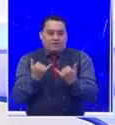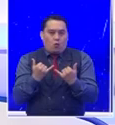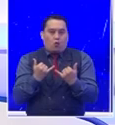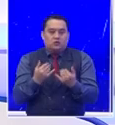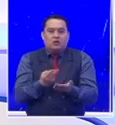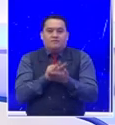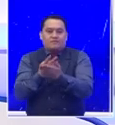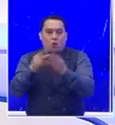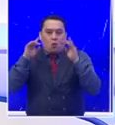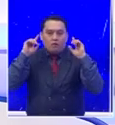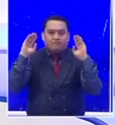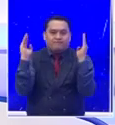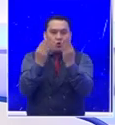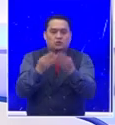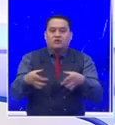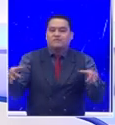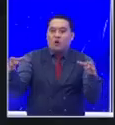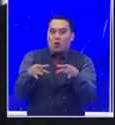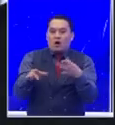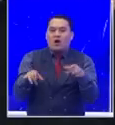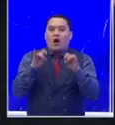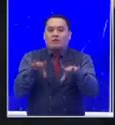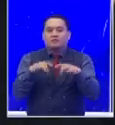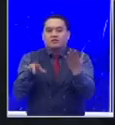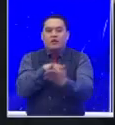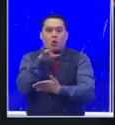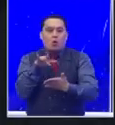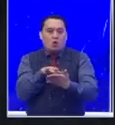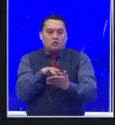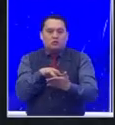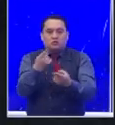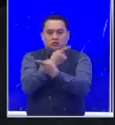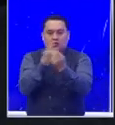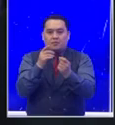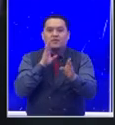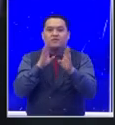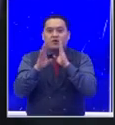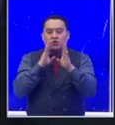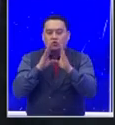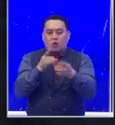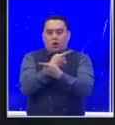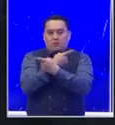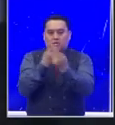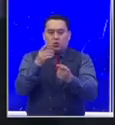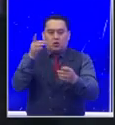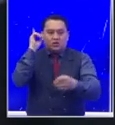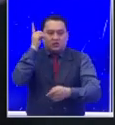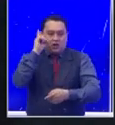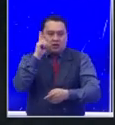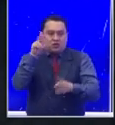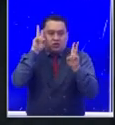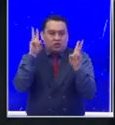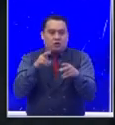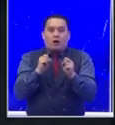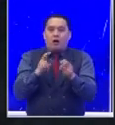изолированы в госпитале австралийского города Голд Кост. Об этом артист сообщил на своей странице в социальной сети Instagram. Пока не ясно,